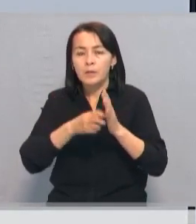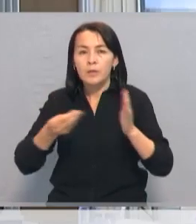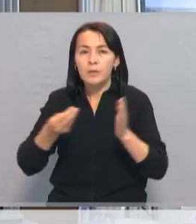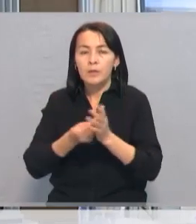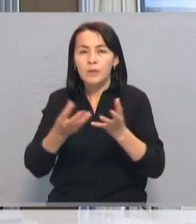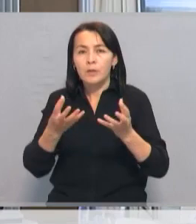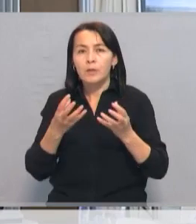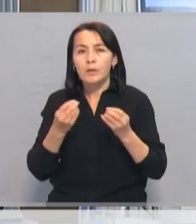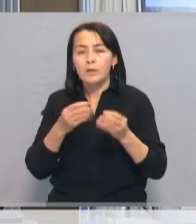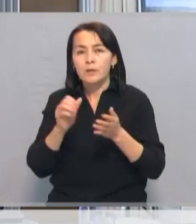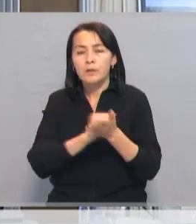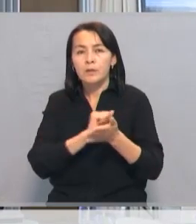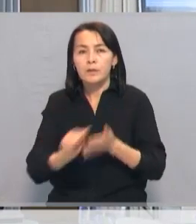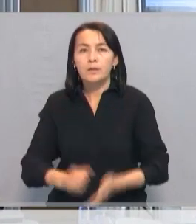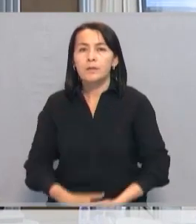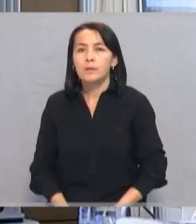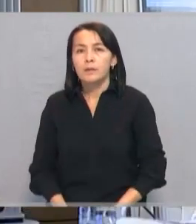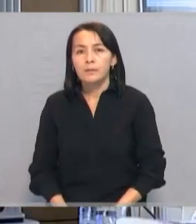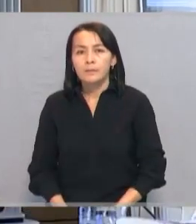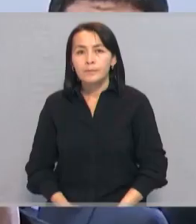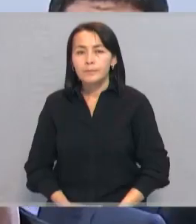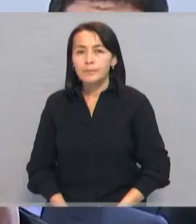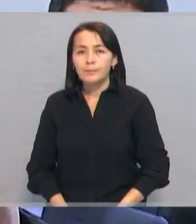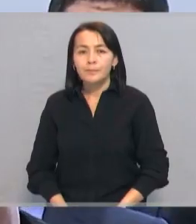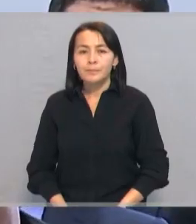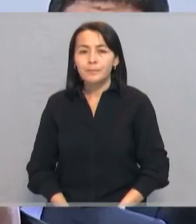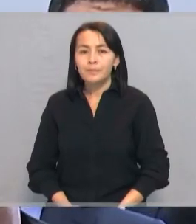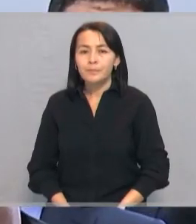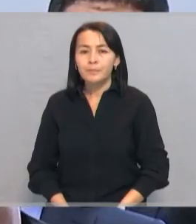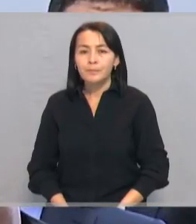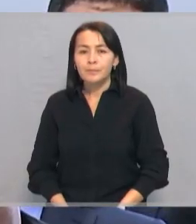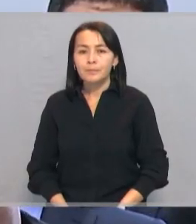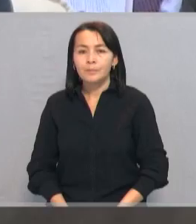налогоплательщика получили лицензии. Аружан Жаринбаева, Ербол Махашев, новости.